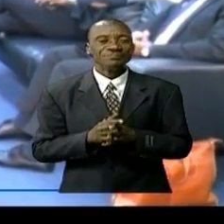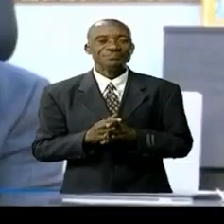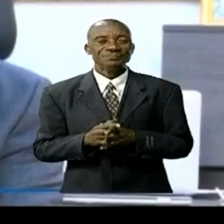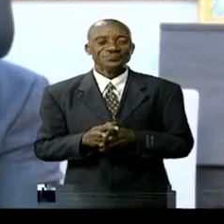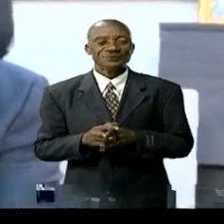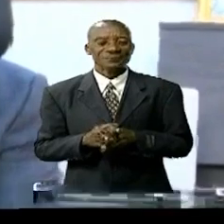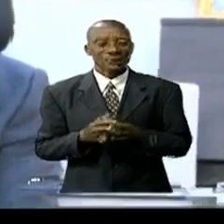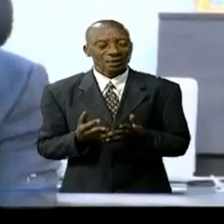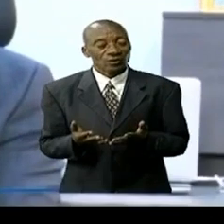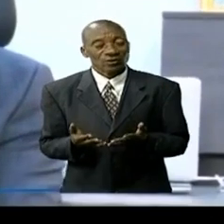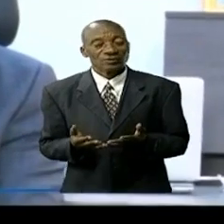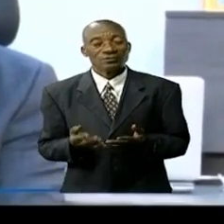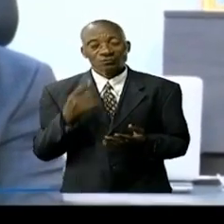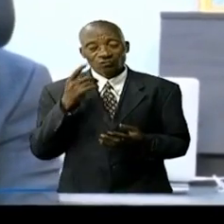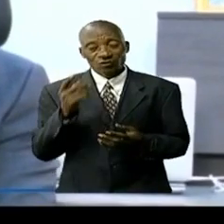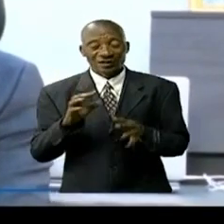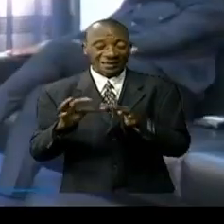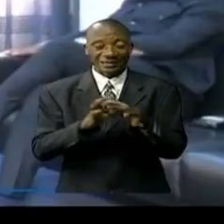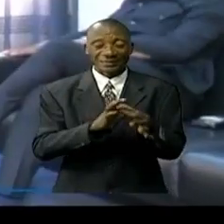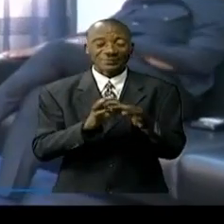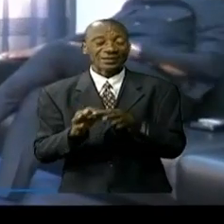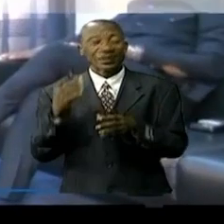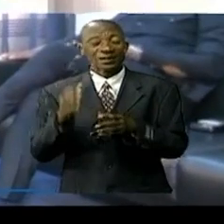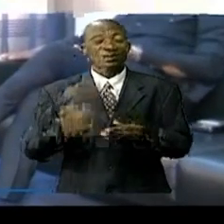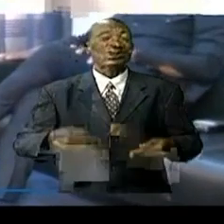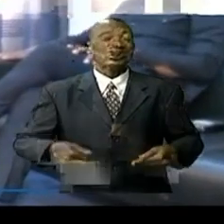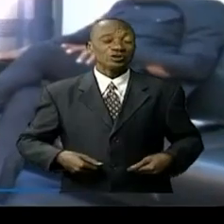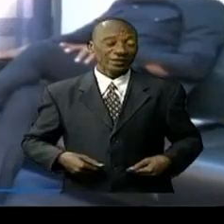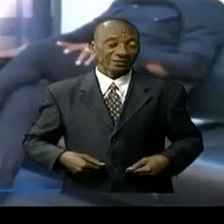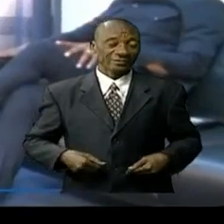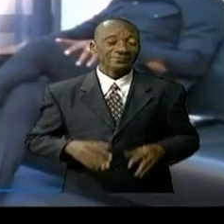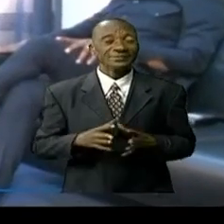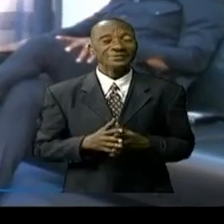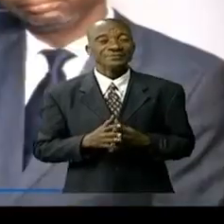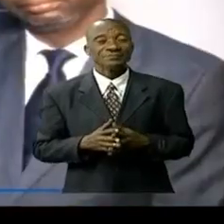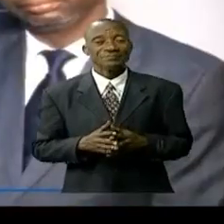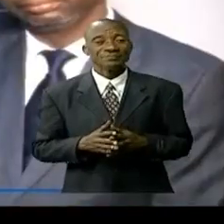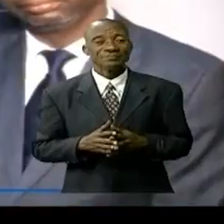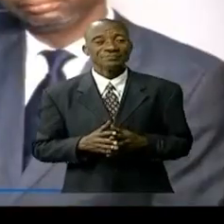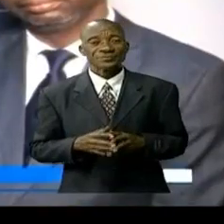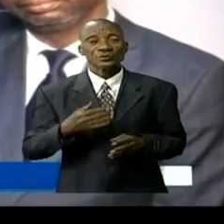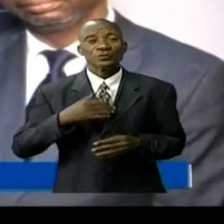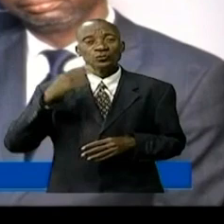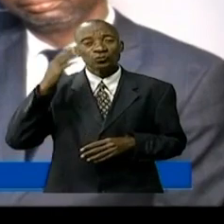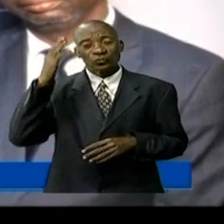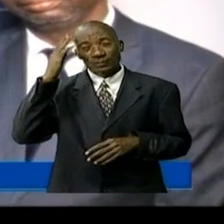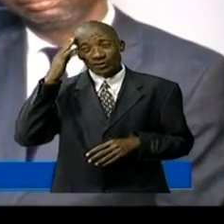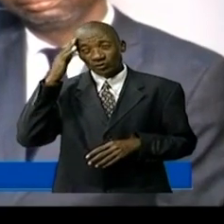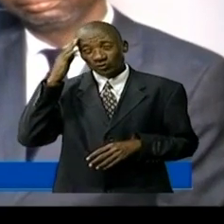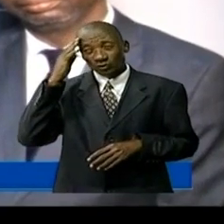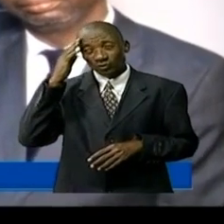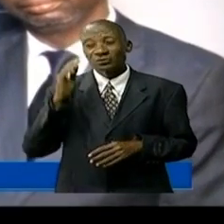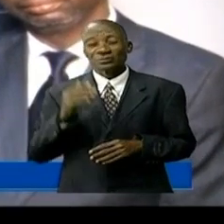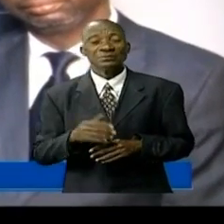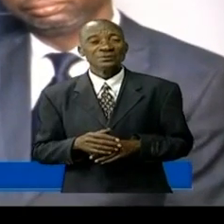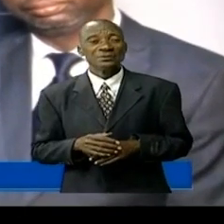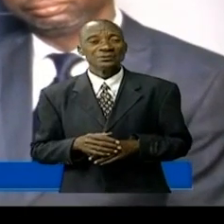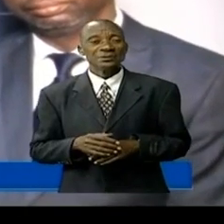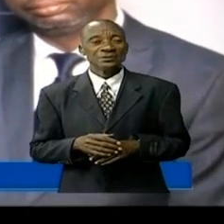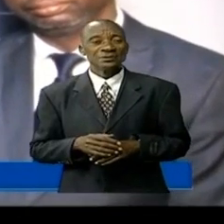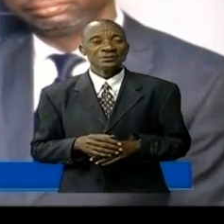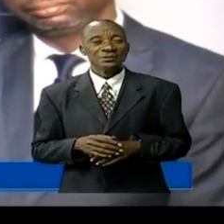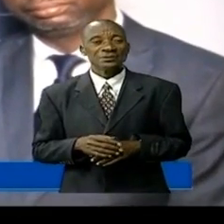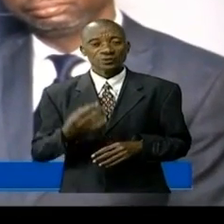employabilité de jeunes, c'est le thème retenu pour l'édition 2022. Je crois que cette plateforme-là permettra aux Ivoiriens de découvrir un autre